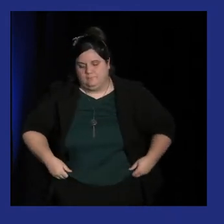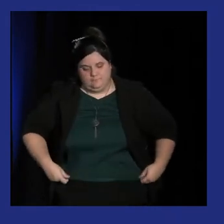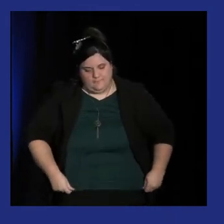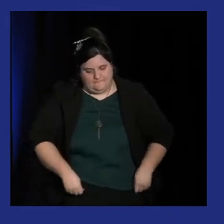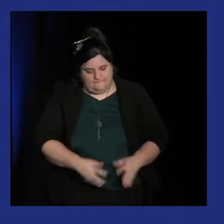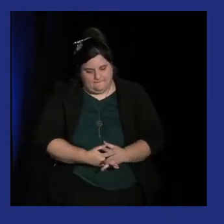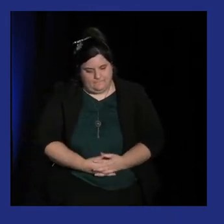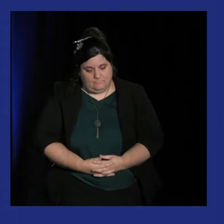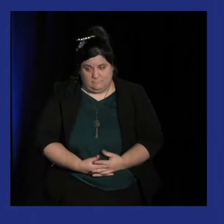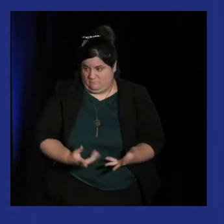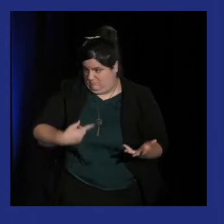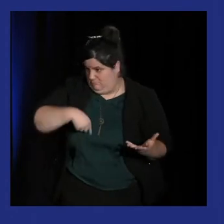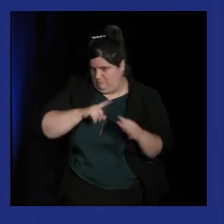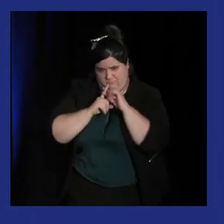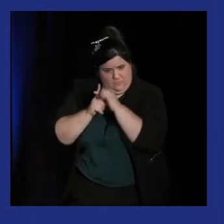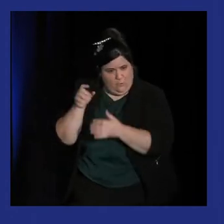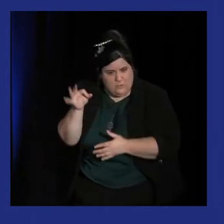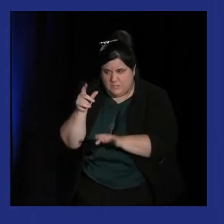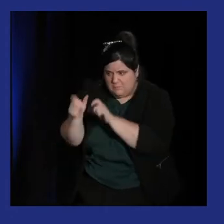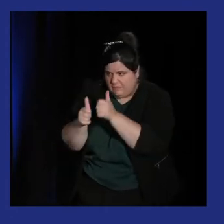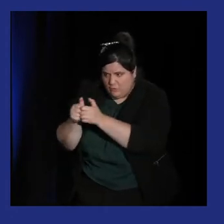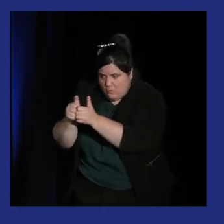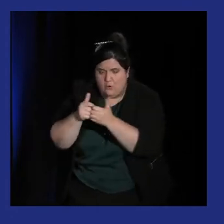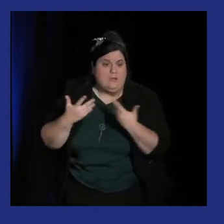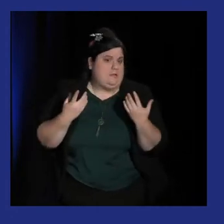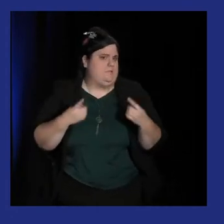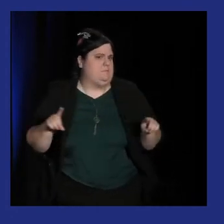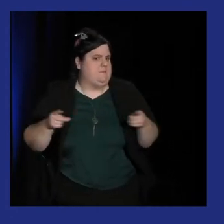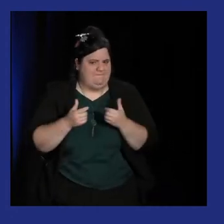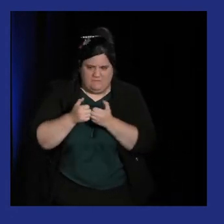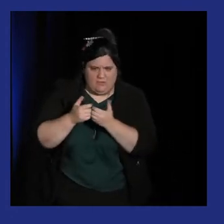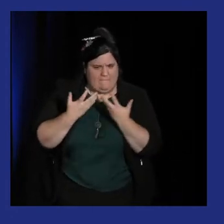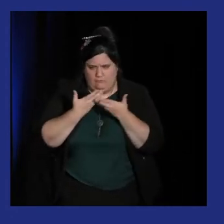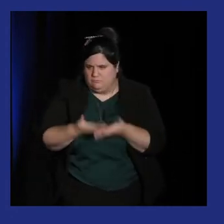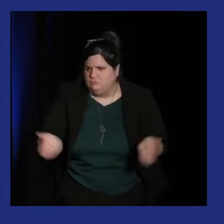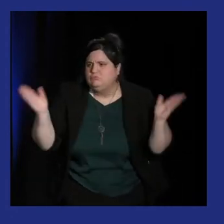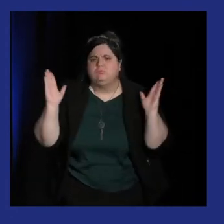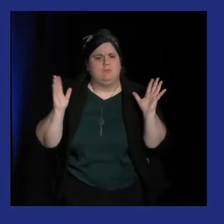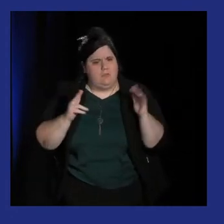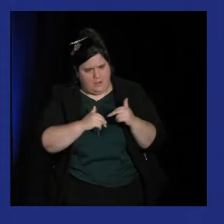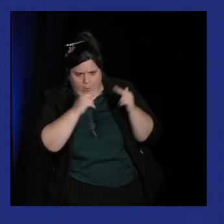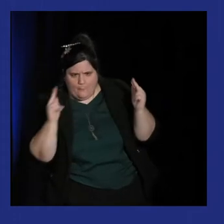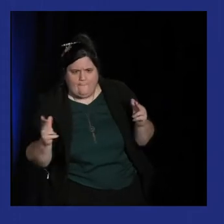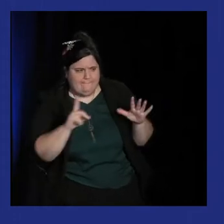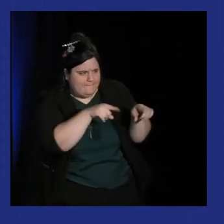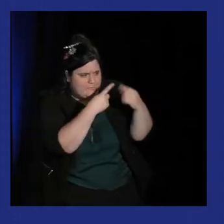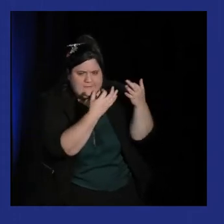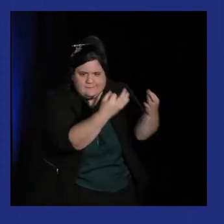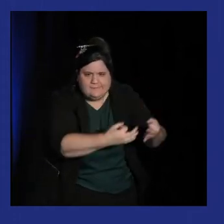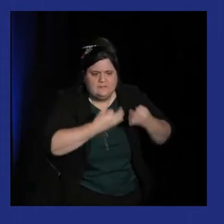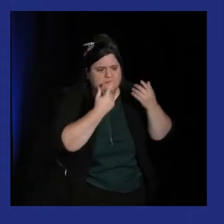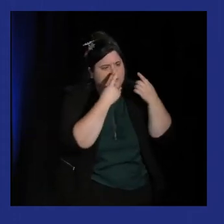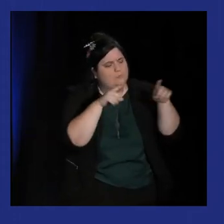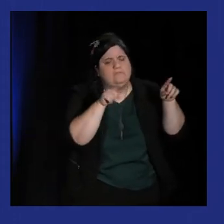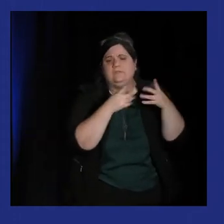grosse partie de l'ADN de kit kata et de notre volonté de justement de d'amener la musique de jeux vidéo vers une audience plus large de créer des ponts entre la musique